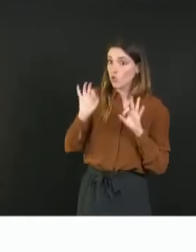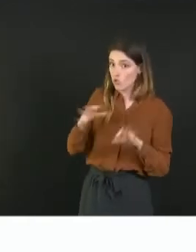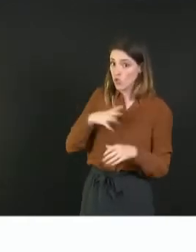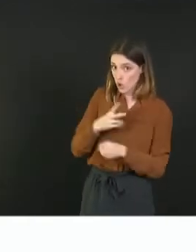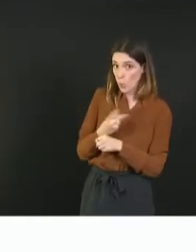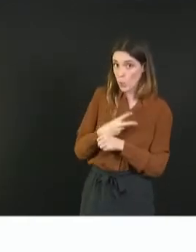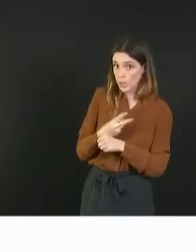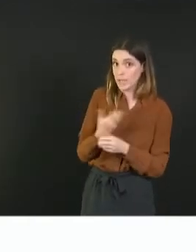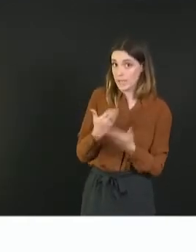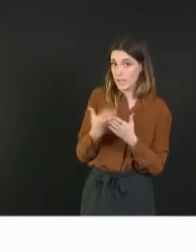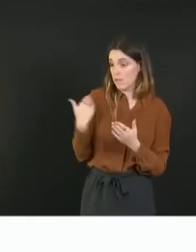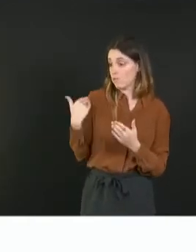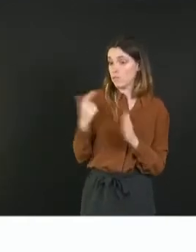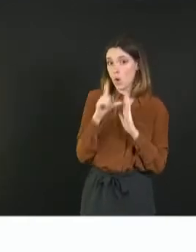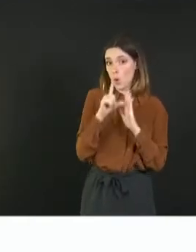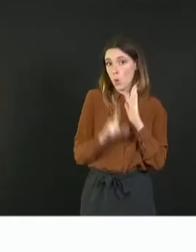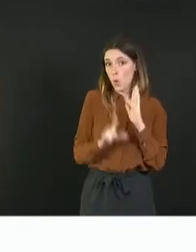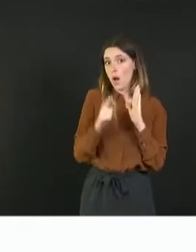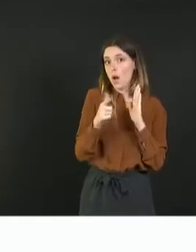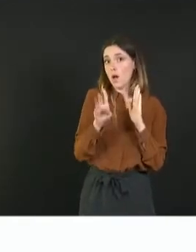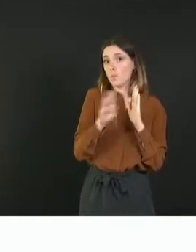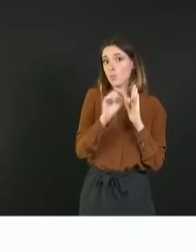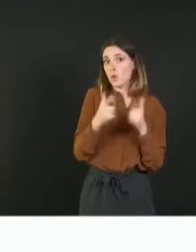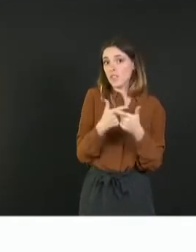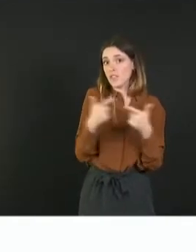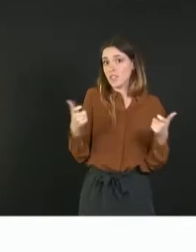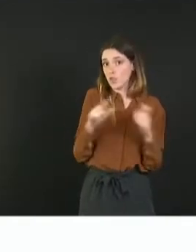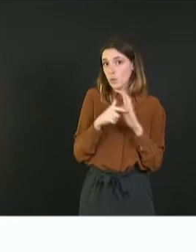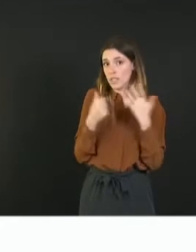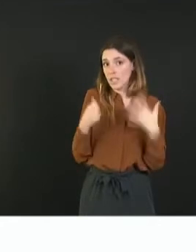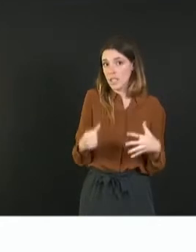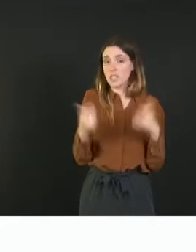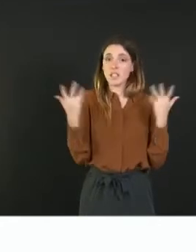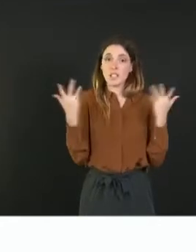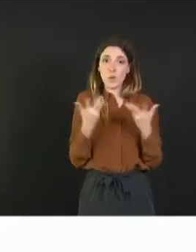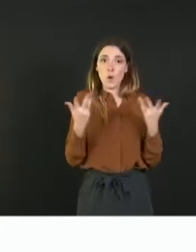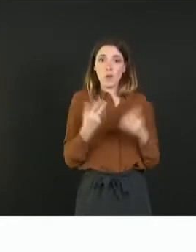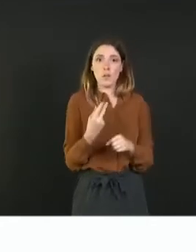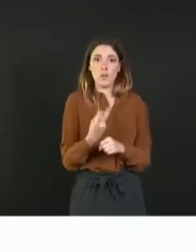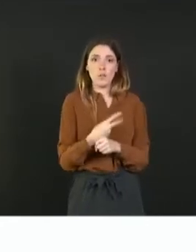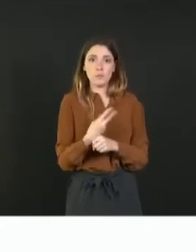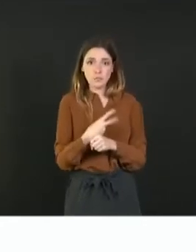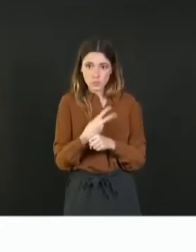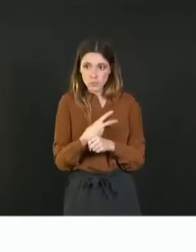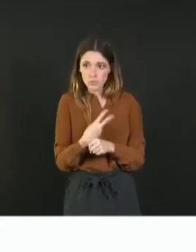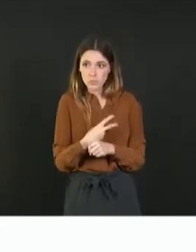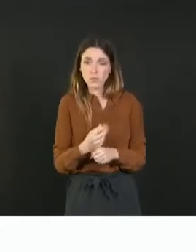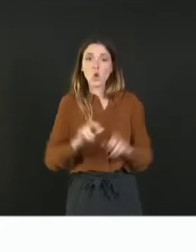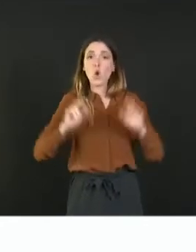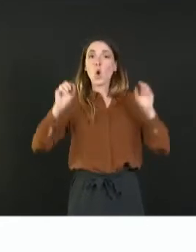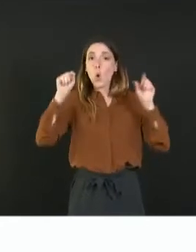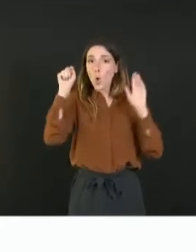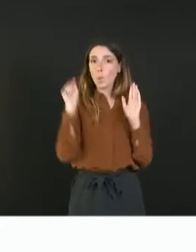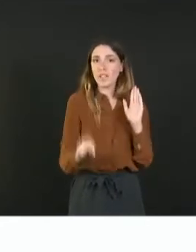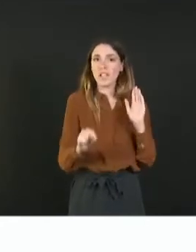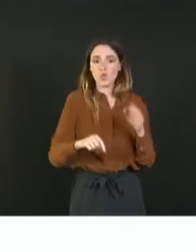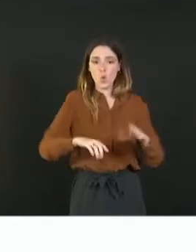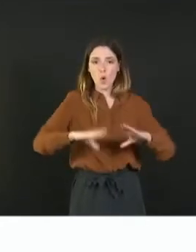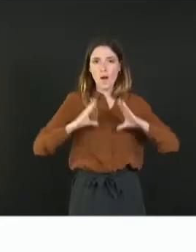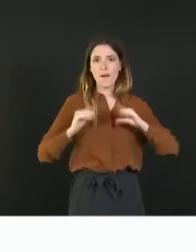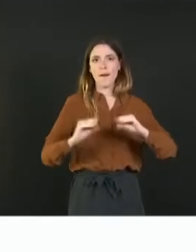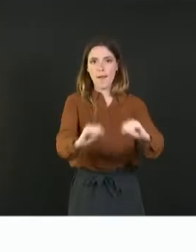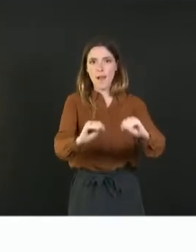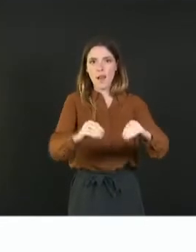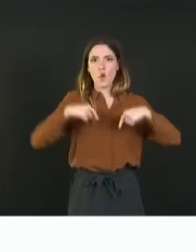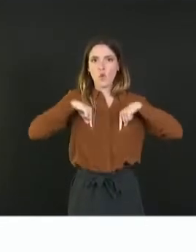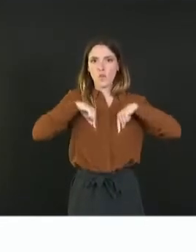vient de la loi biodiversité 2016, qui s'appelle l'obligation réelle environnementale, et qui est un contrat notarié qui permet de protéger un